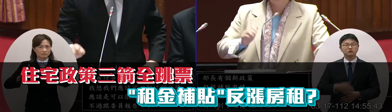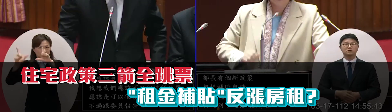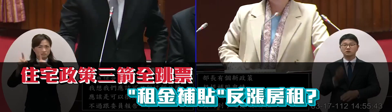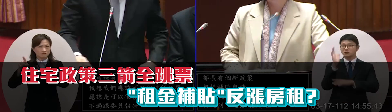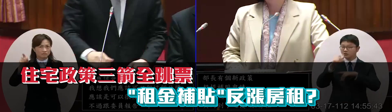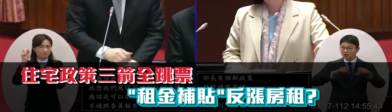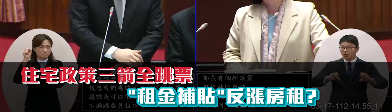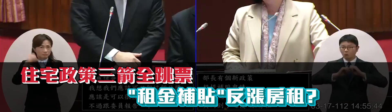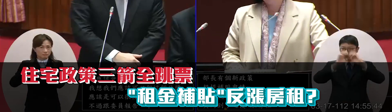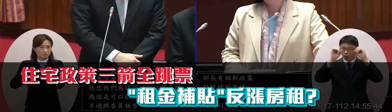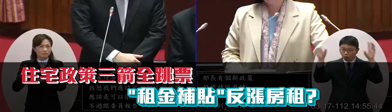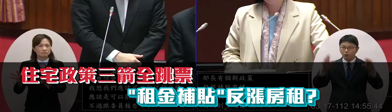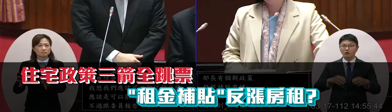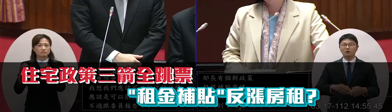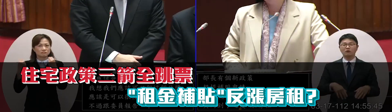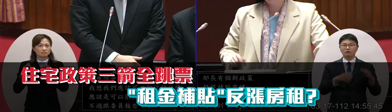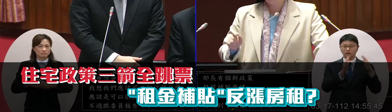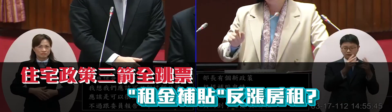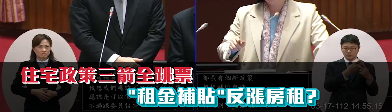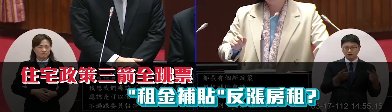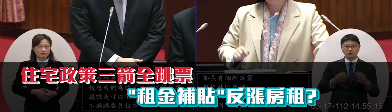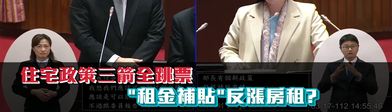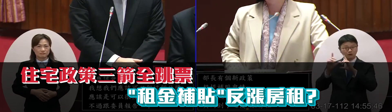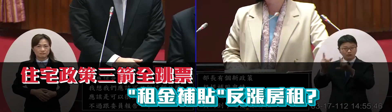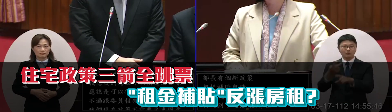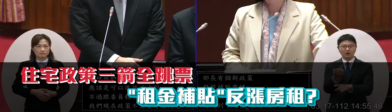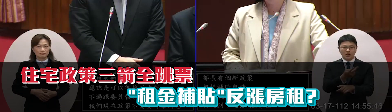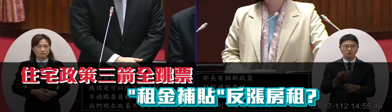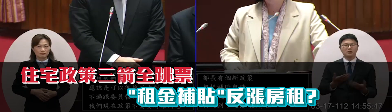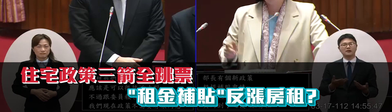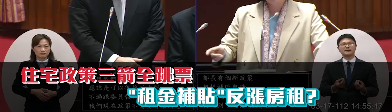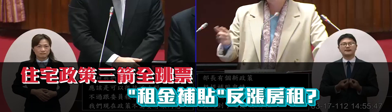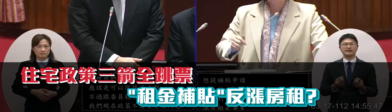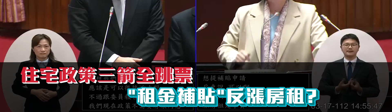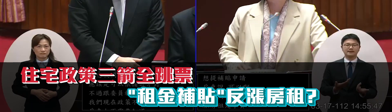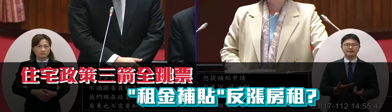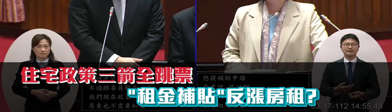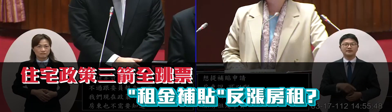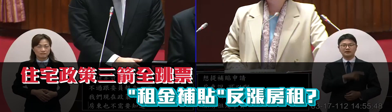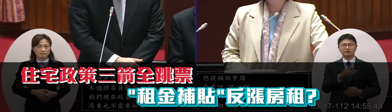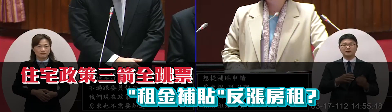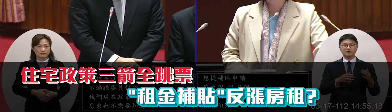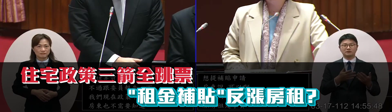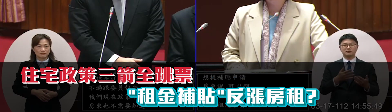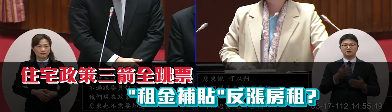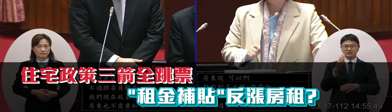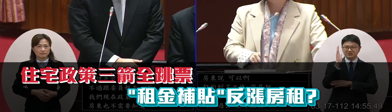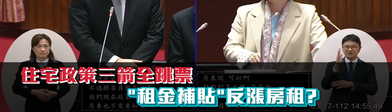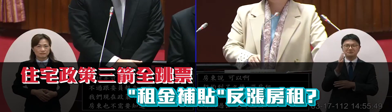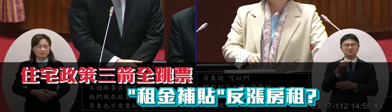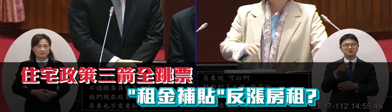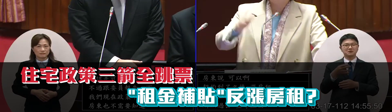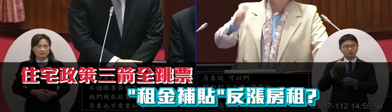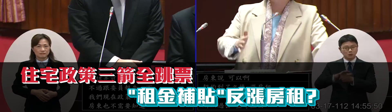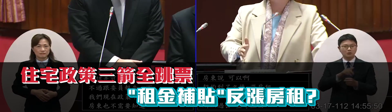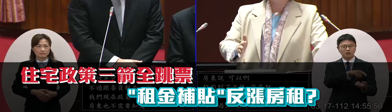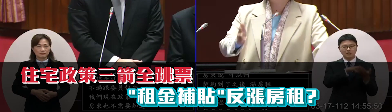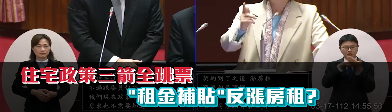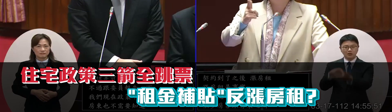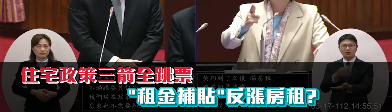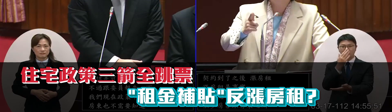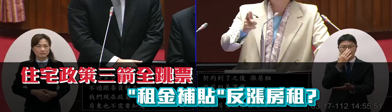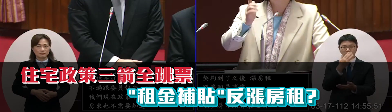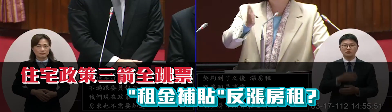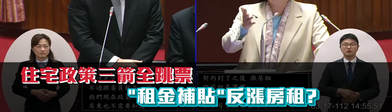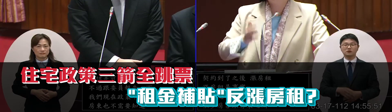导上面很多的房客跟房东之间，就是基于这样的一个状况下，没有人敢来拿我们政府的补助，所以27万户涨不上去，